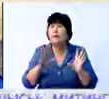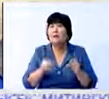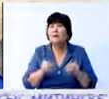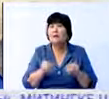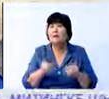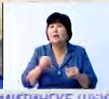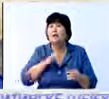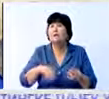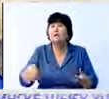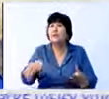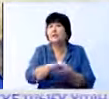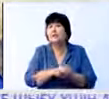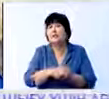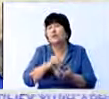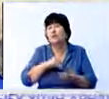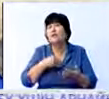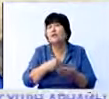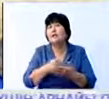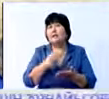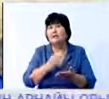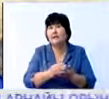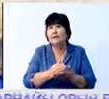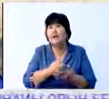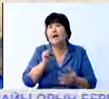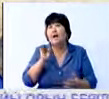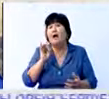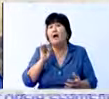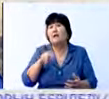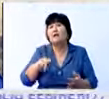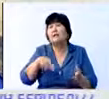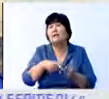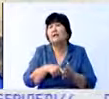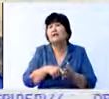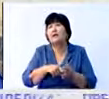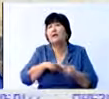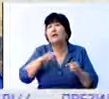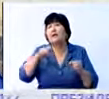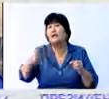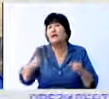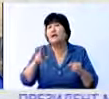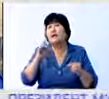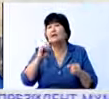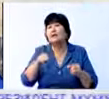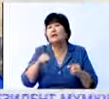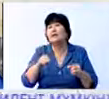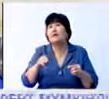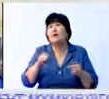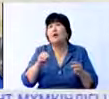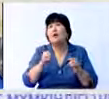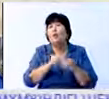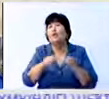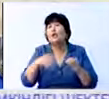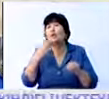жауапкершілігі серіктестігі жұмыс жасап жатыр. Арал қаласынан бастап Агрес кентке дейін 14